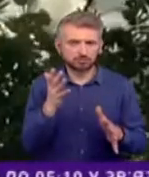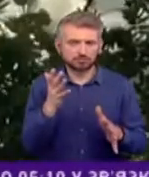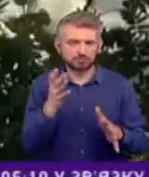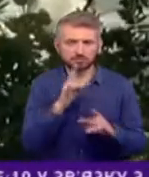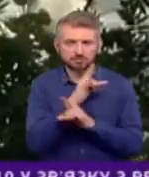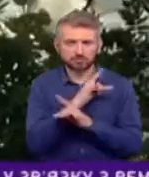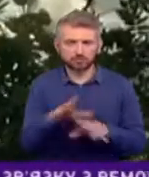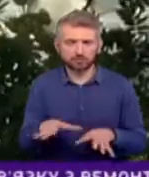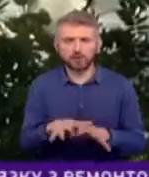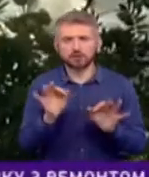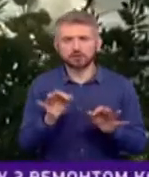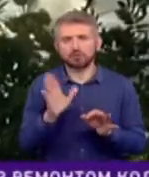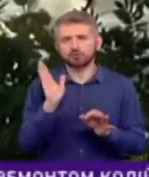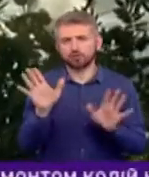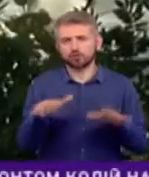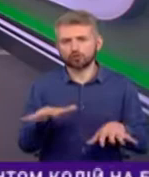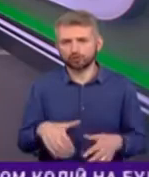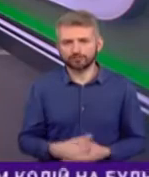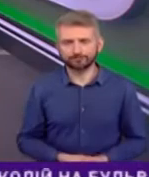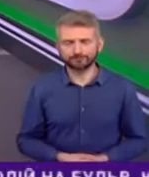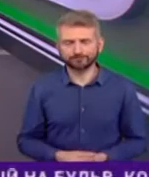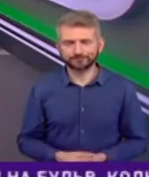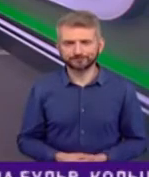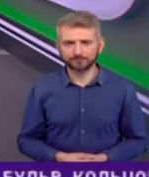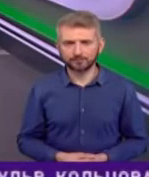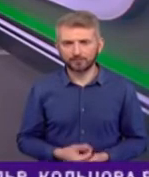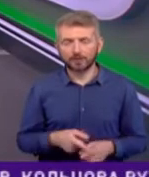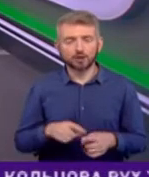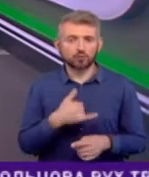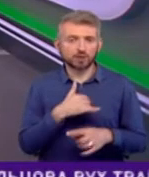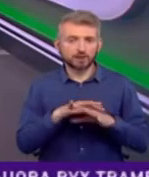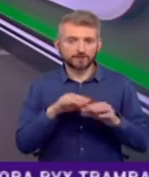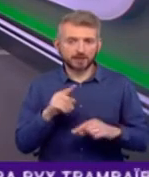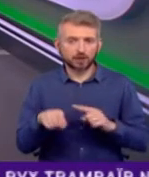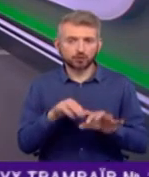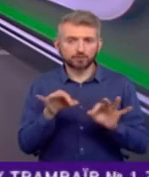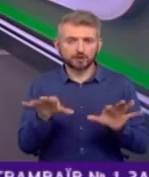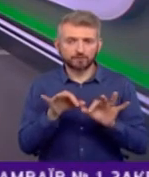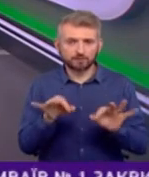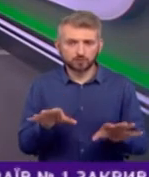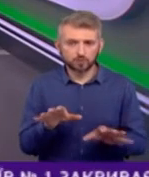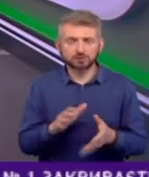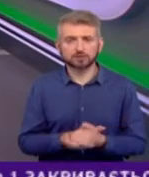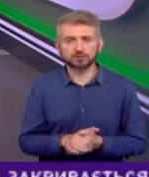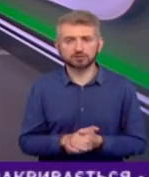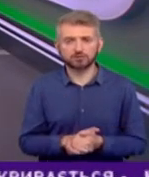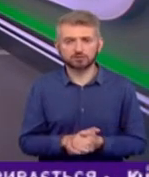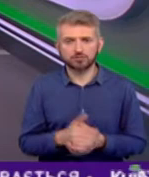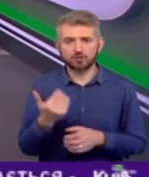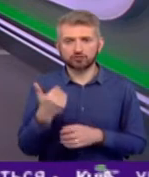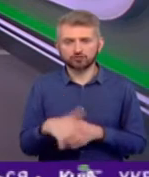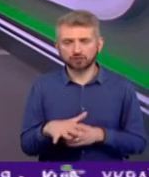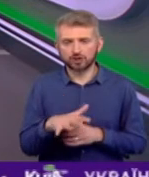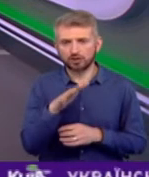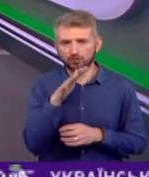нуртуватимуть, хіба що піде дощ. Що ж, на цю годину в мене все. Наступний випуск вже